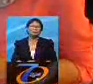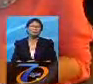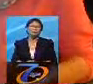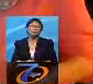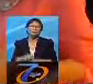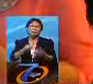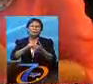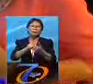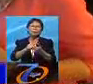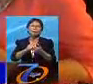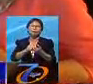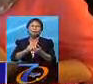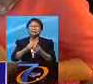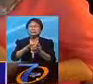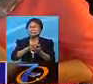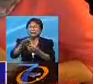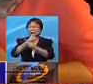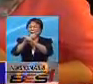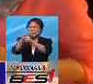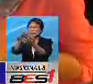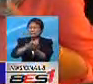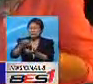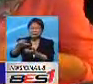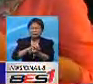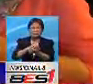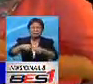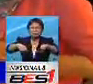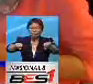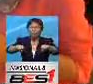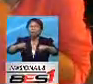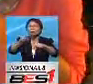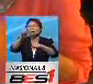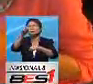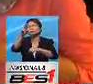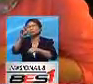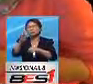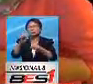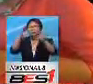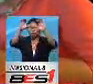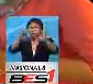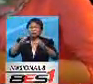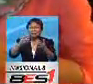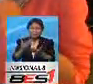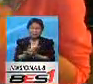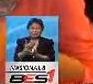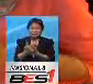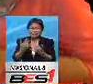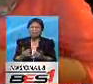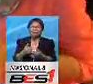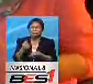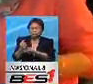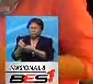lasak dan beriada dengan jentera seperti skuter elektrik ini kian menjadi trend kini. Bukan saja dapat menjimatkan tenaga, ia juga